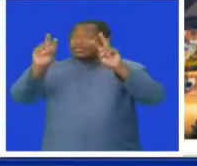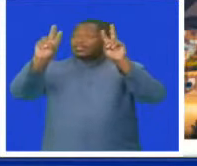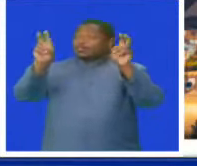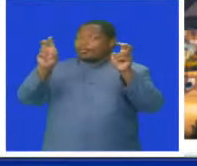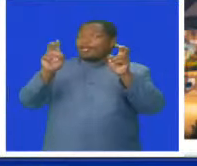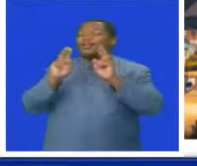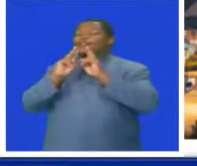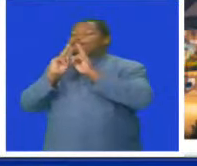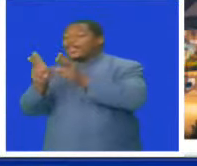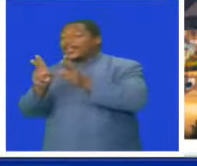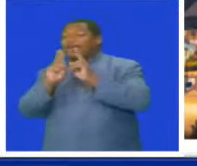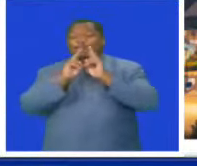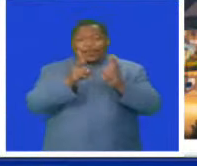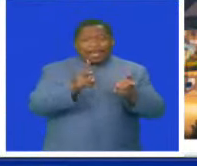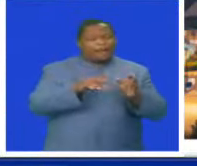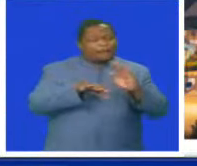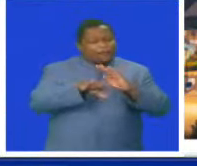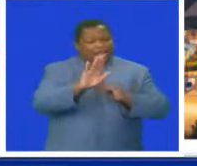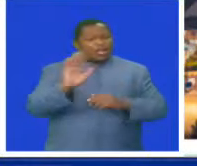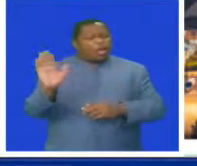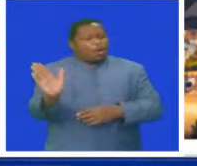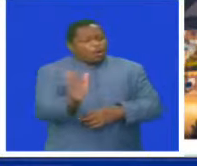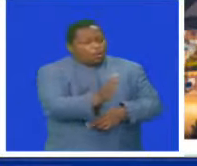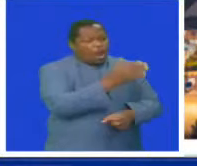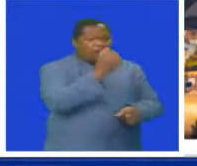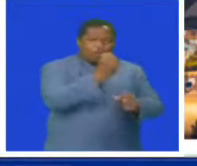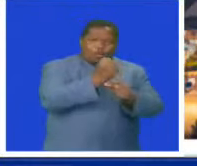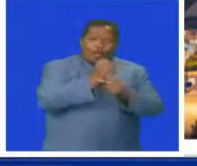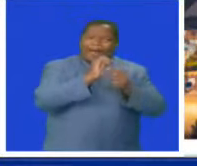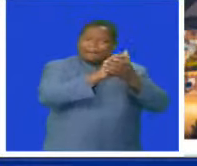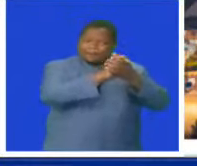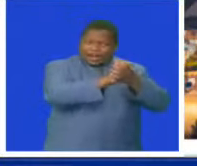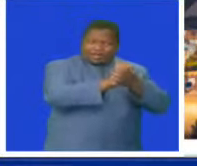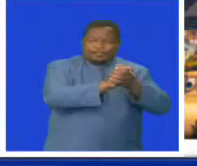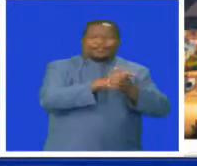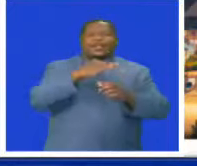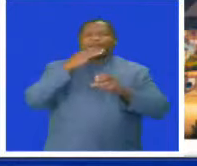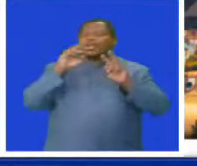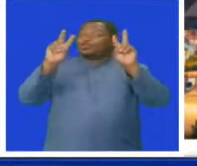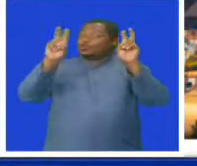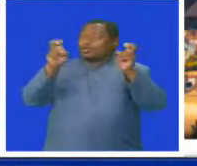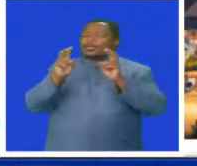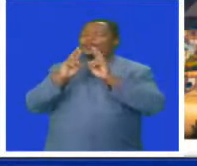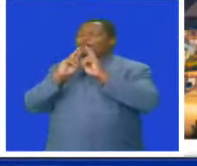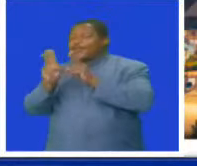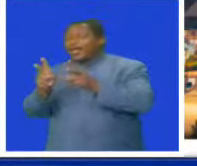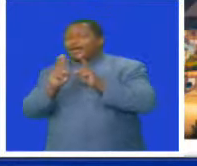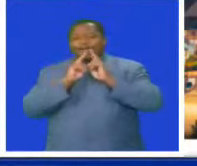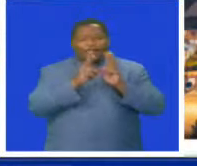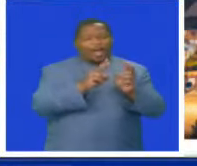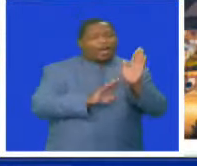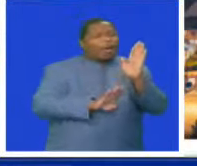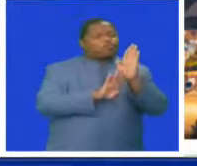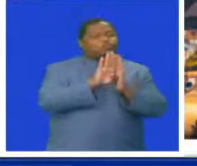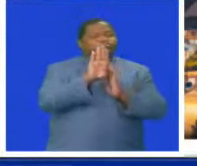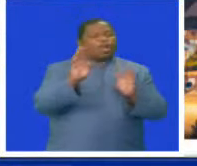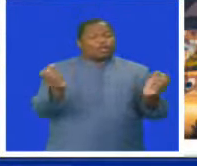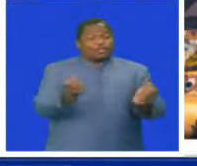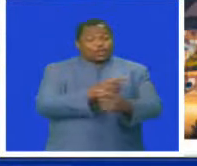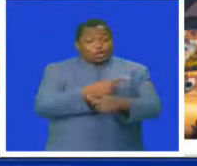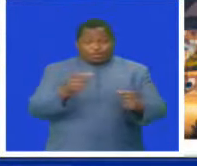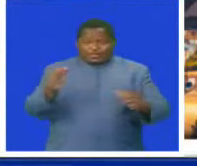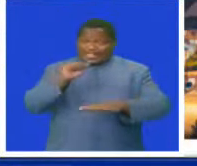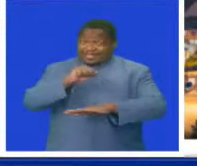eveni. Lokho kushiwo induna yetekuvakasha netindzaba temvelo Moses Vilakati. Nayivula umhlangano welibandla lelibuke